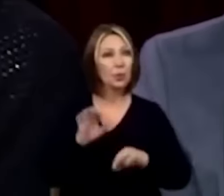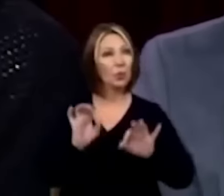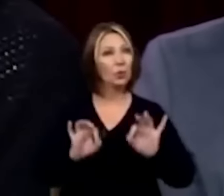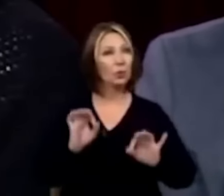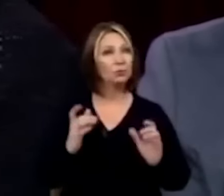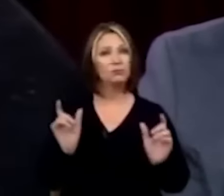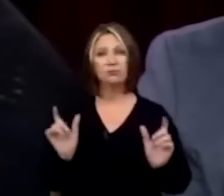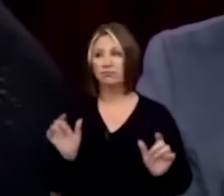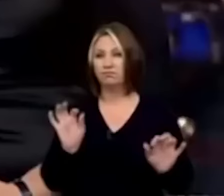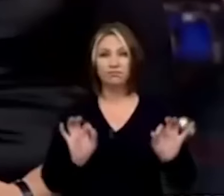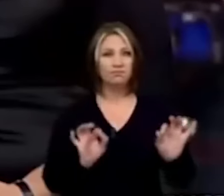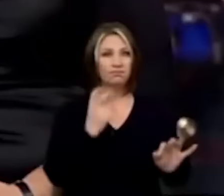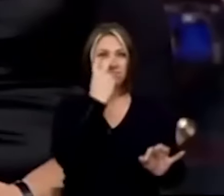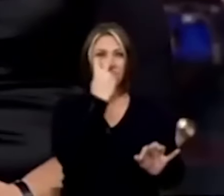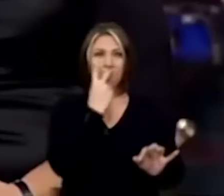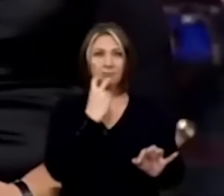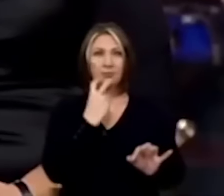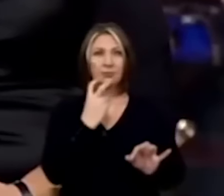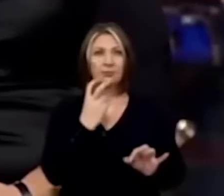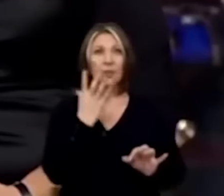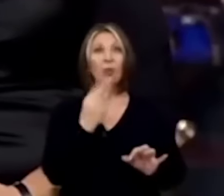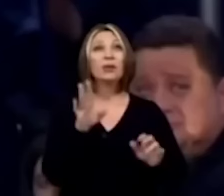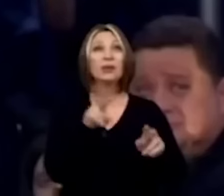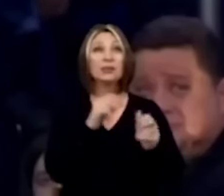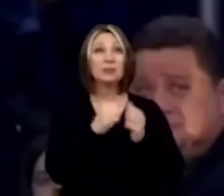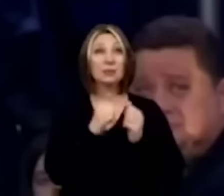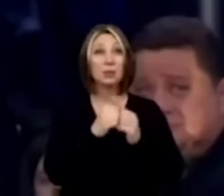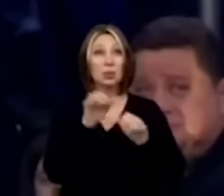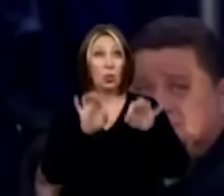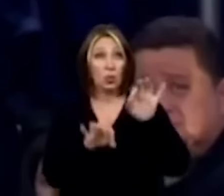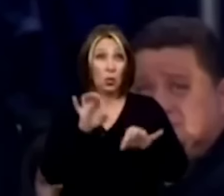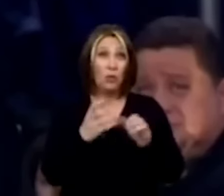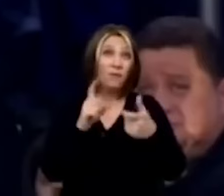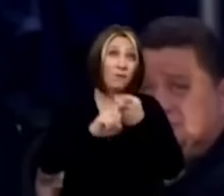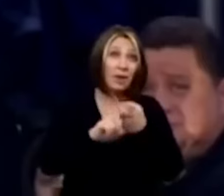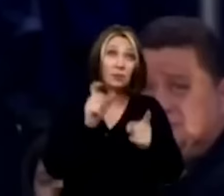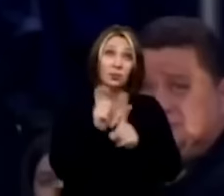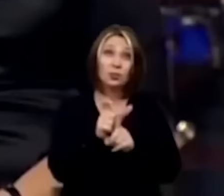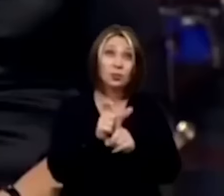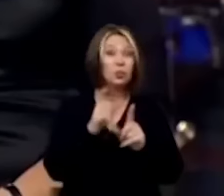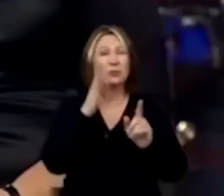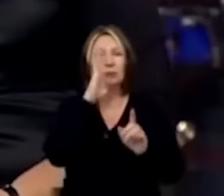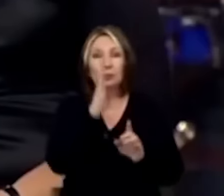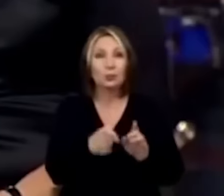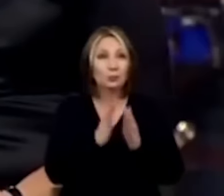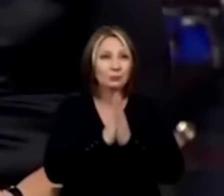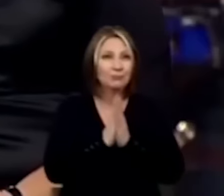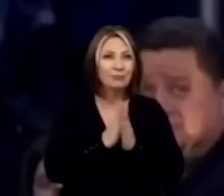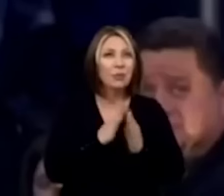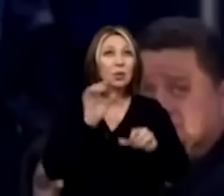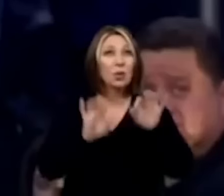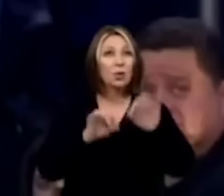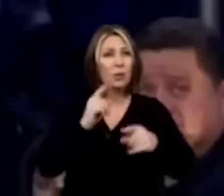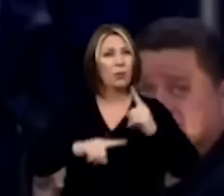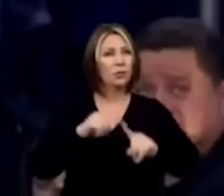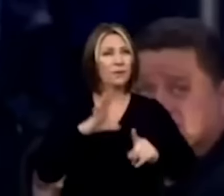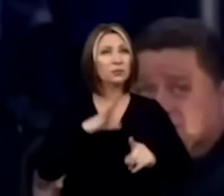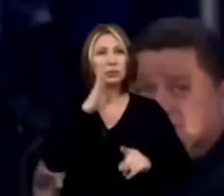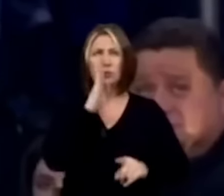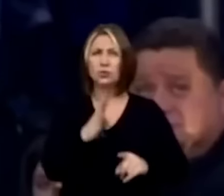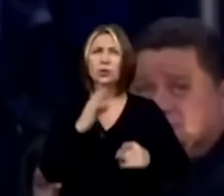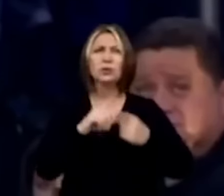Kontrollü bir insan. Olmadı ikisi beraber. Kontrollü ve dürüst yani hani. Olmaz. Olur. Kontrolde politika vardır. Dürüste